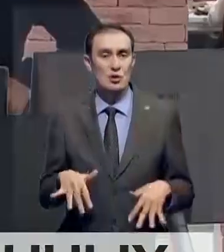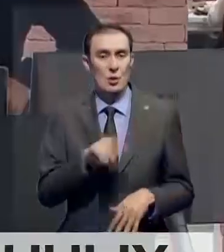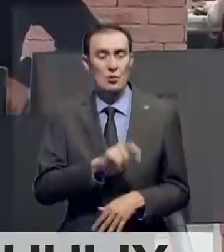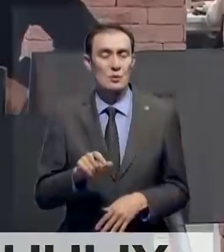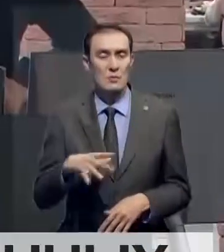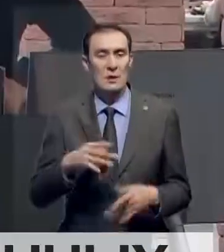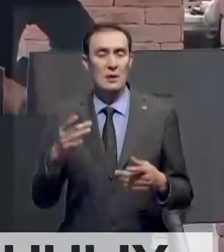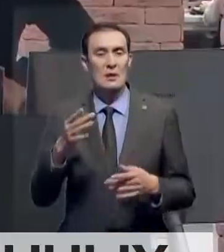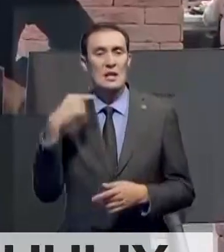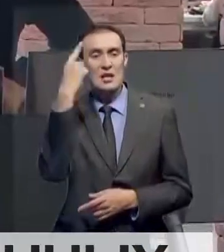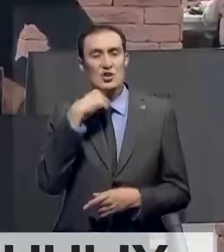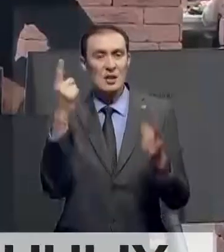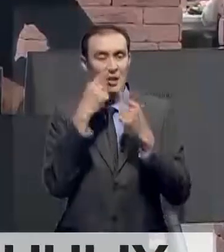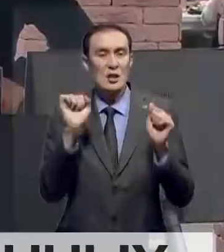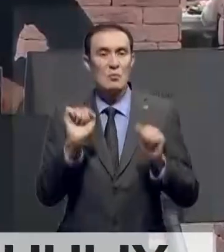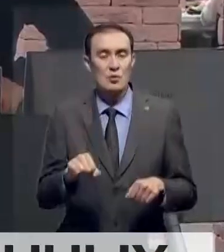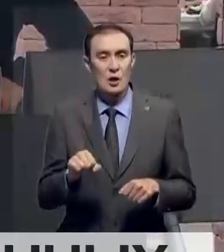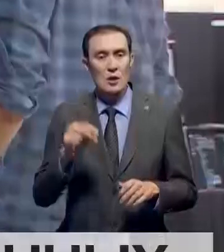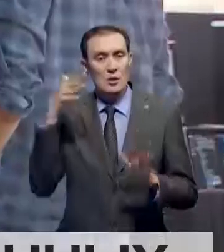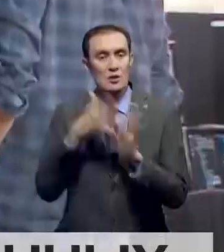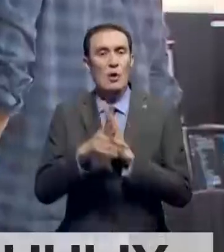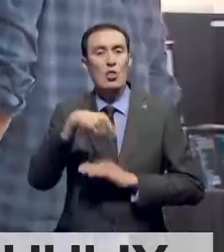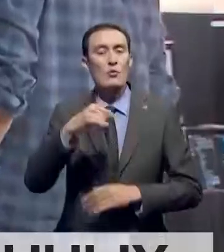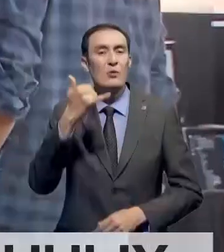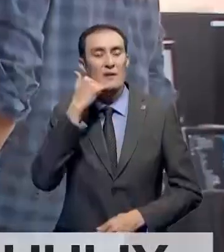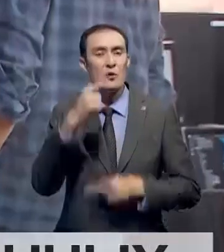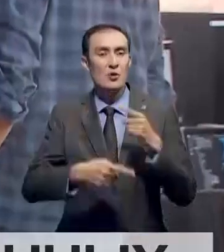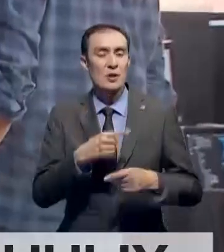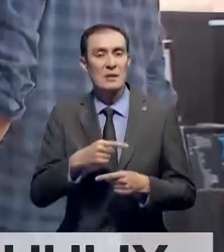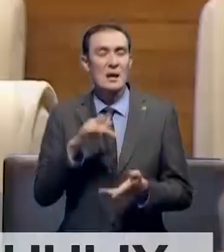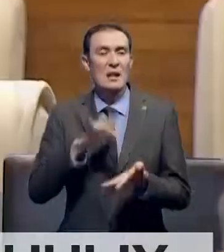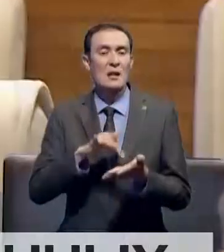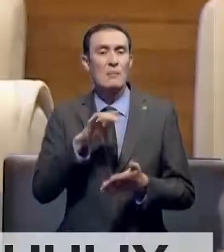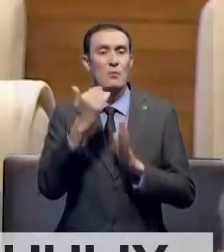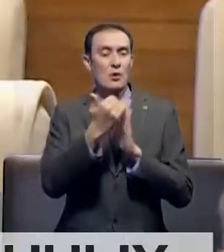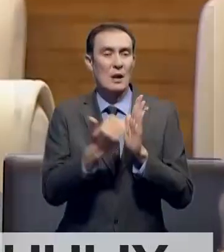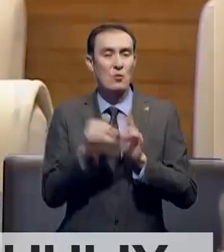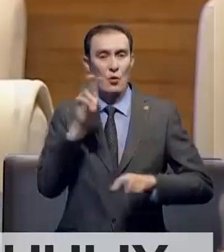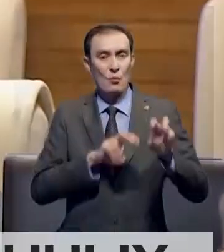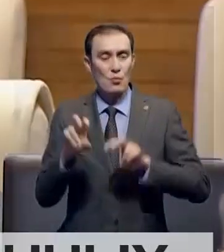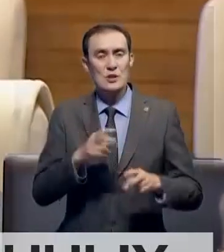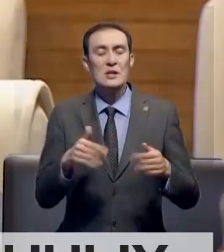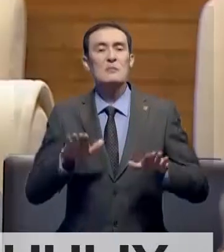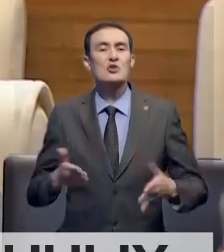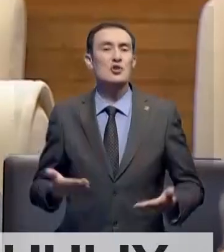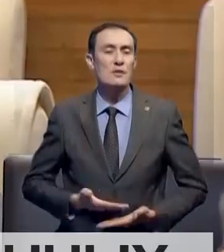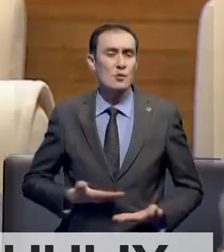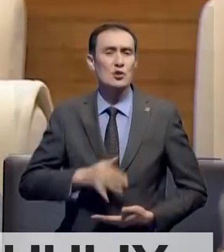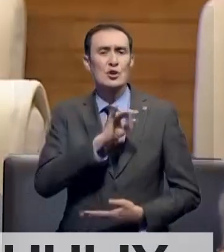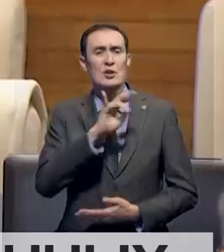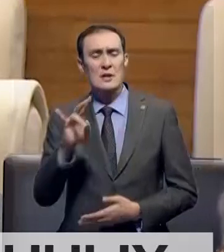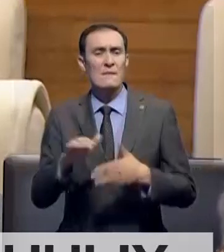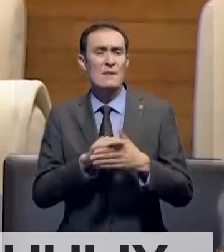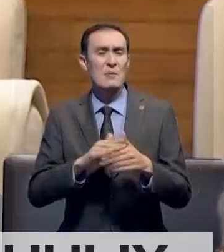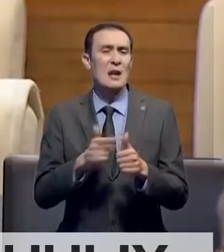буквально на днях. Персональные данные можно было пробить по номеру телефона через Telegram-бот. Поиск данных о месте проживания, ИИН,